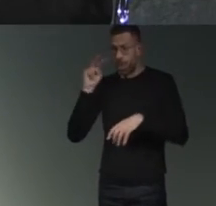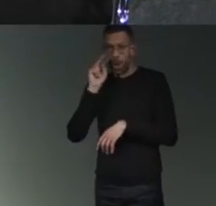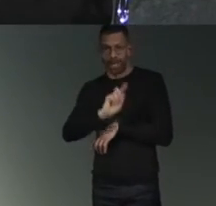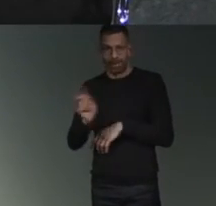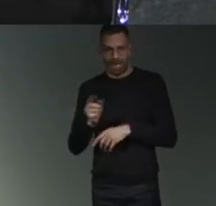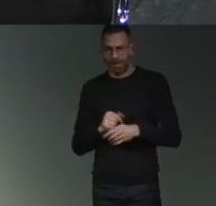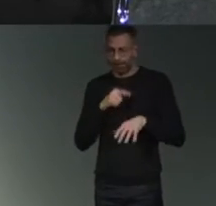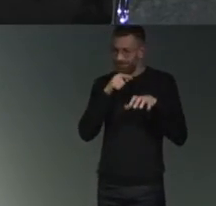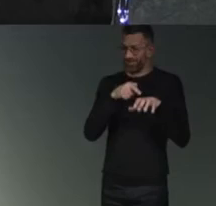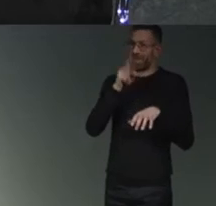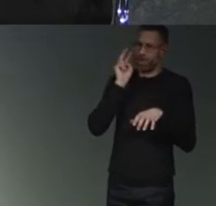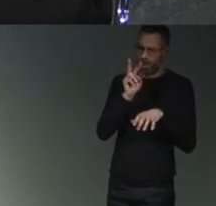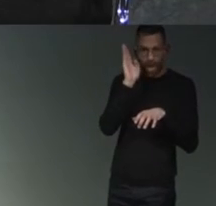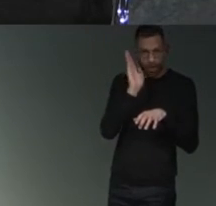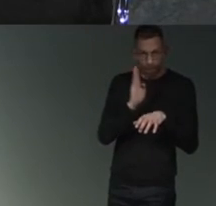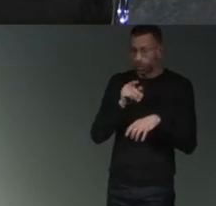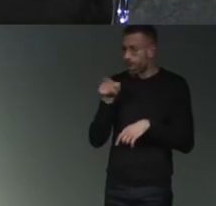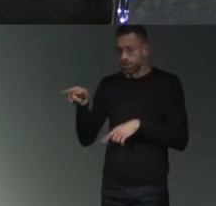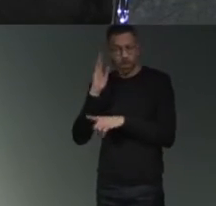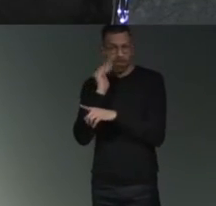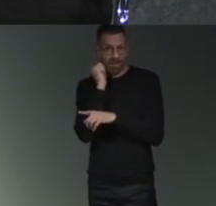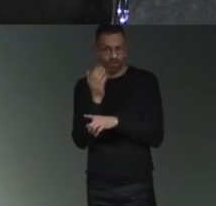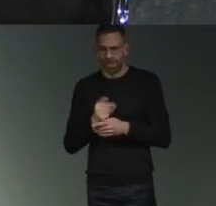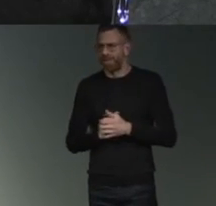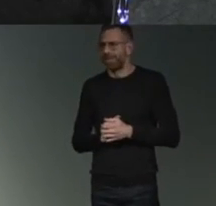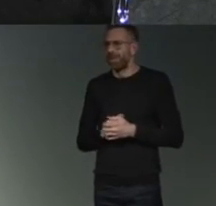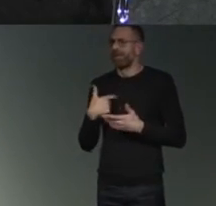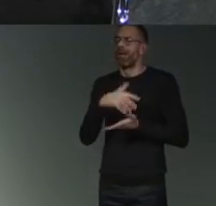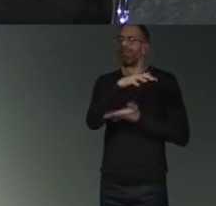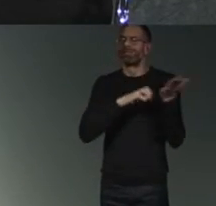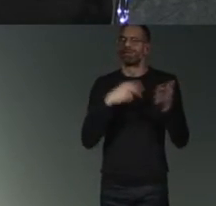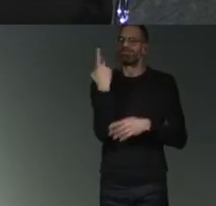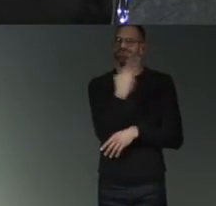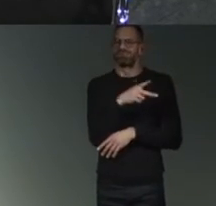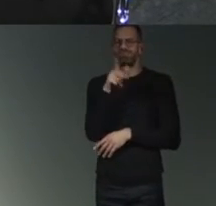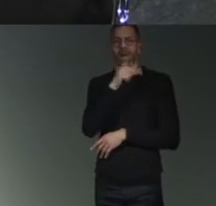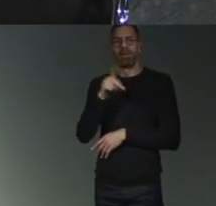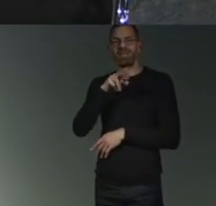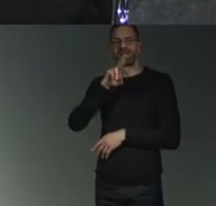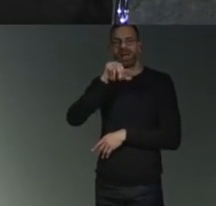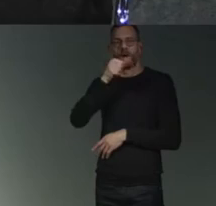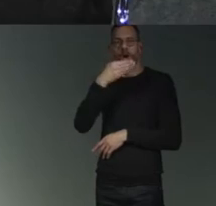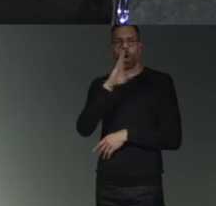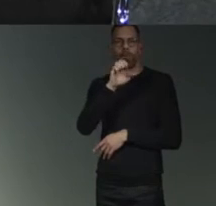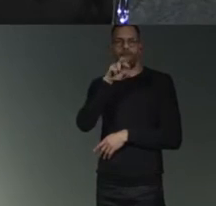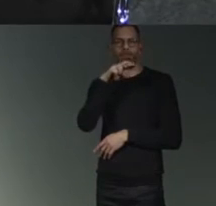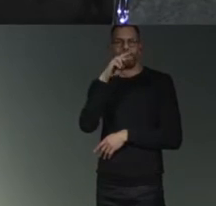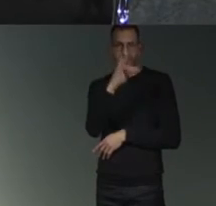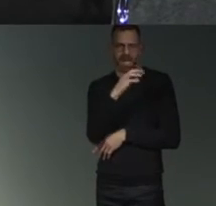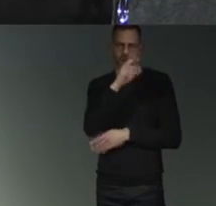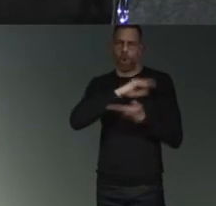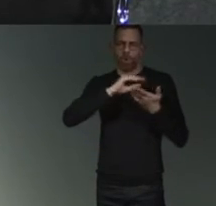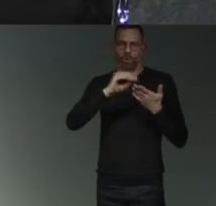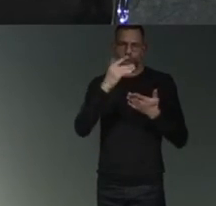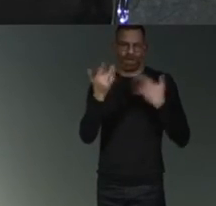ceux qui ont besoin de voir et de regarder et ceux qui n'ont pas besoin. Il y a un texte de Pascal Rambert que j'adore, qui est un de mes grands amis, qui est un grand auteur de théâtre, qui a